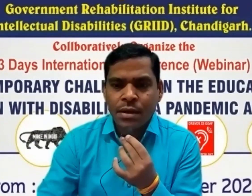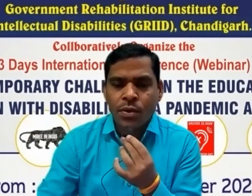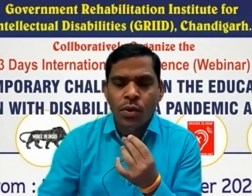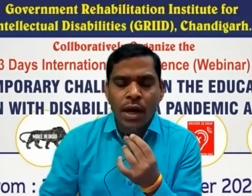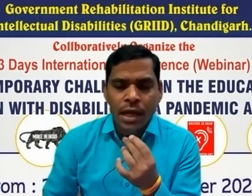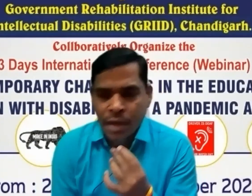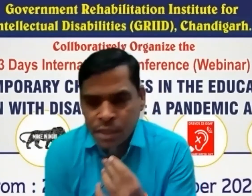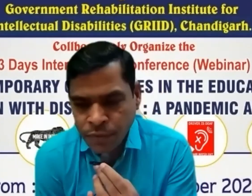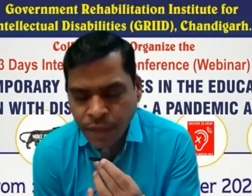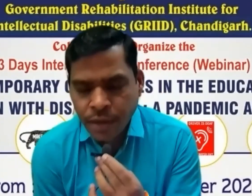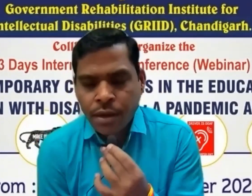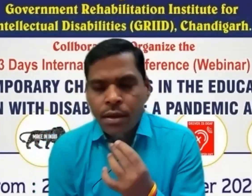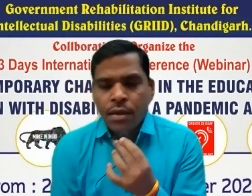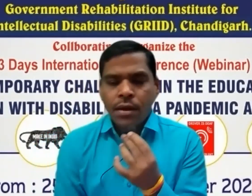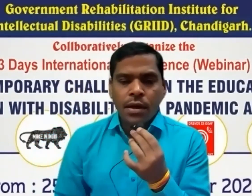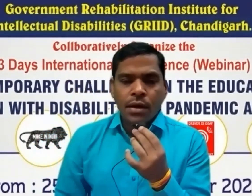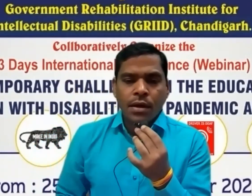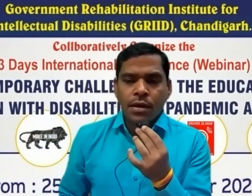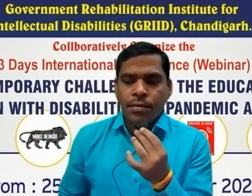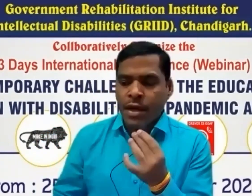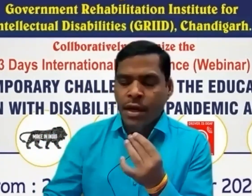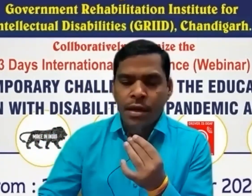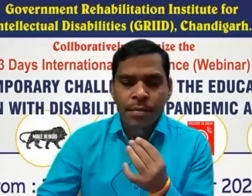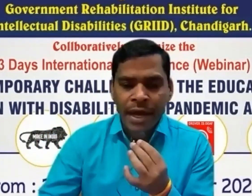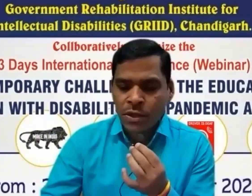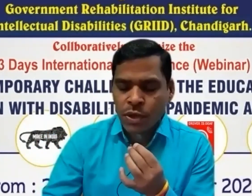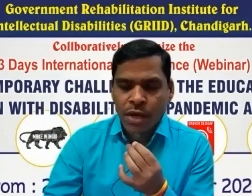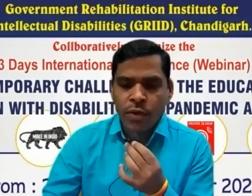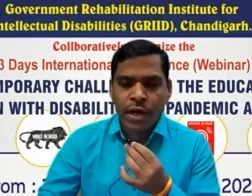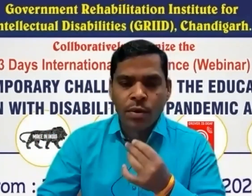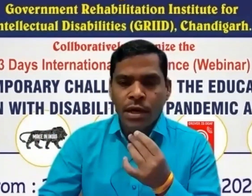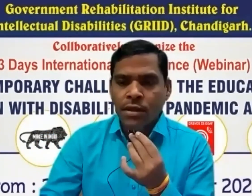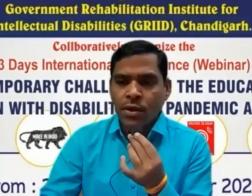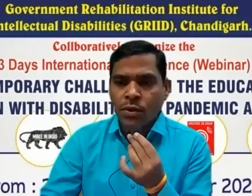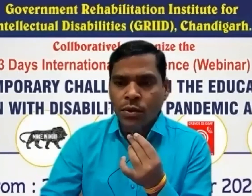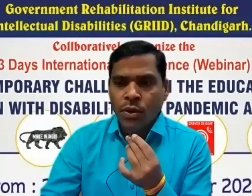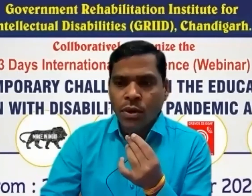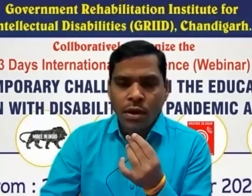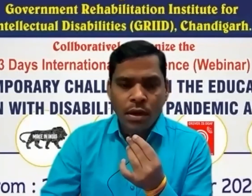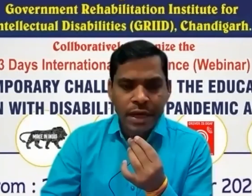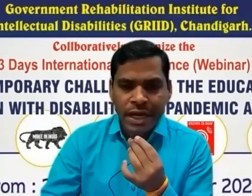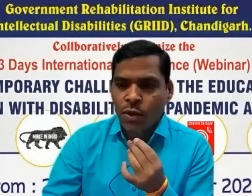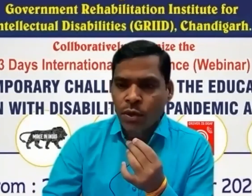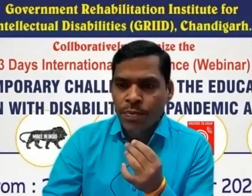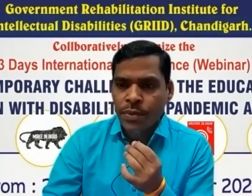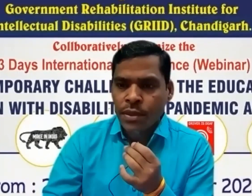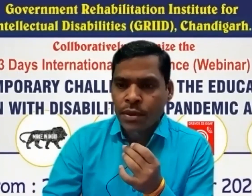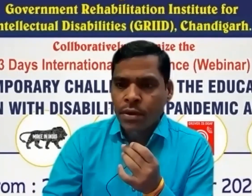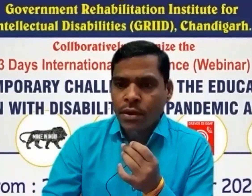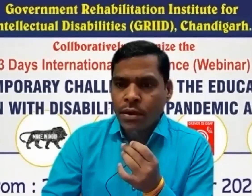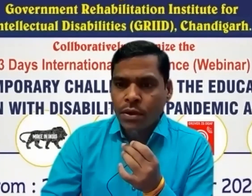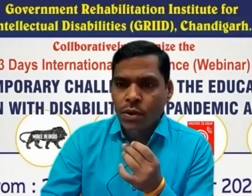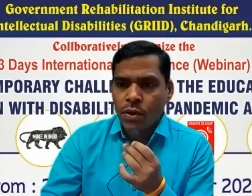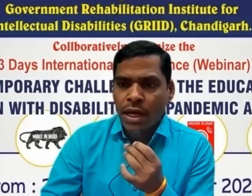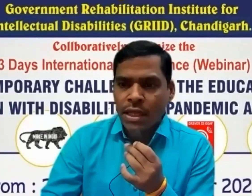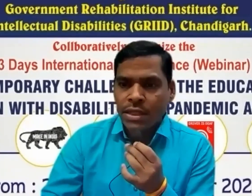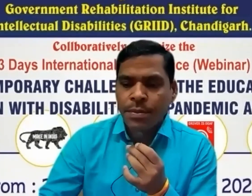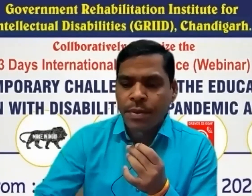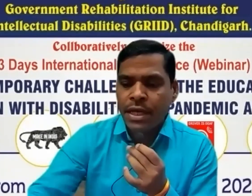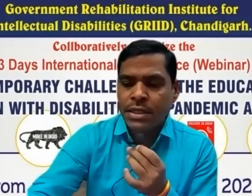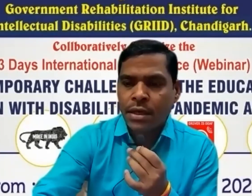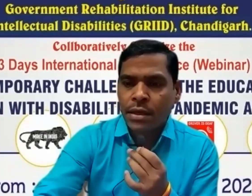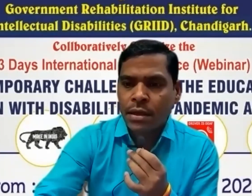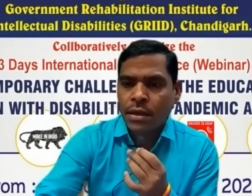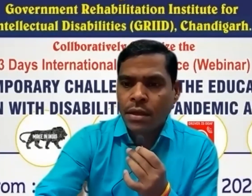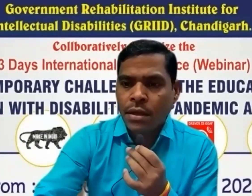आगे के सेशन को आगे बढ़ाते हुए मैं माइक जो है वो हैंड ओवर करता हूँ ग्रीड को। यस सर।